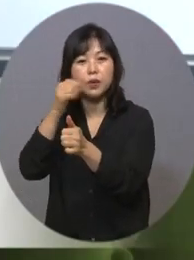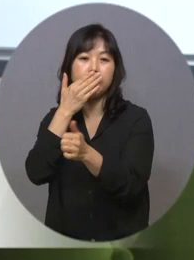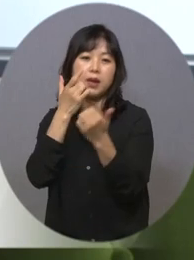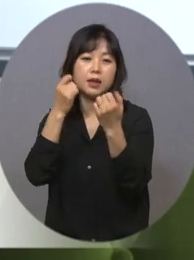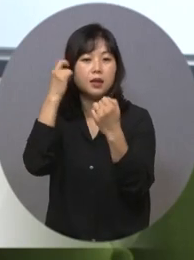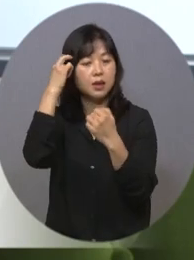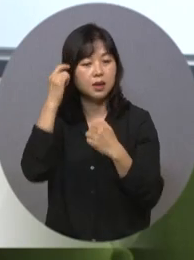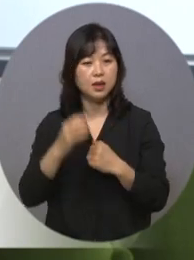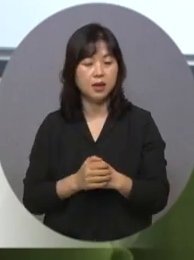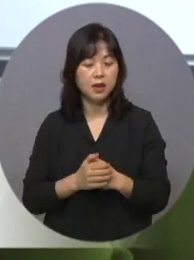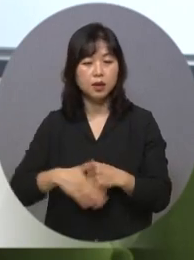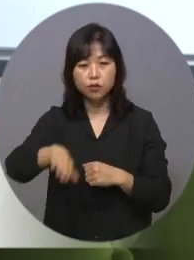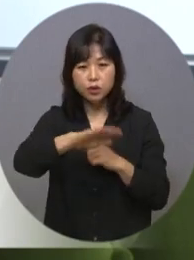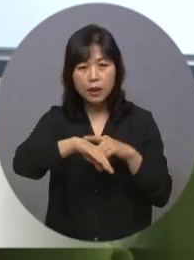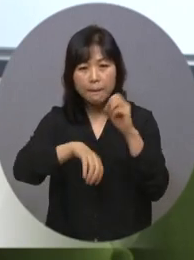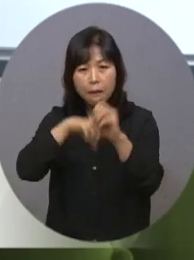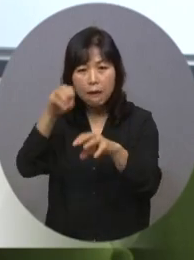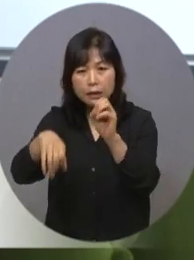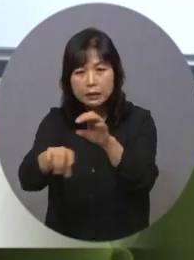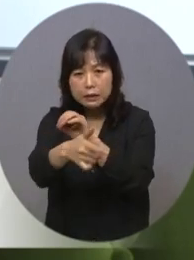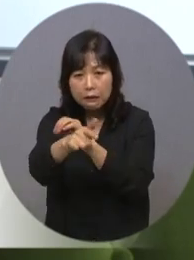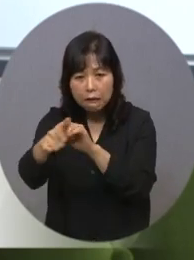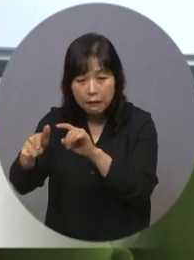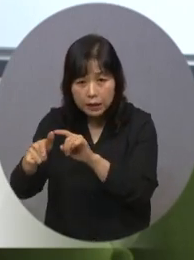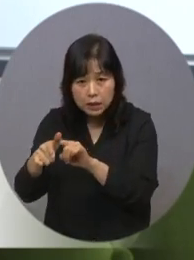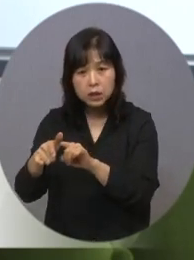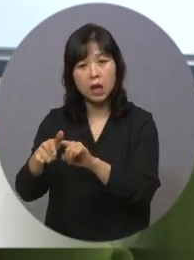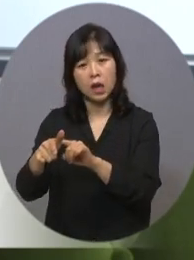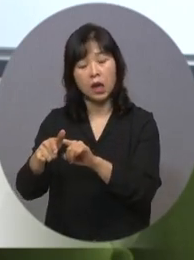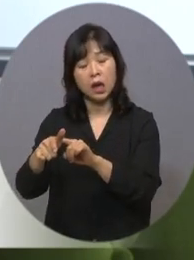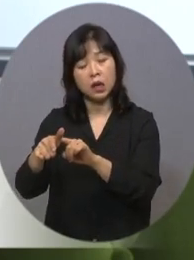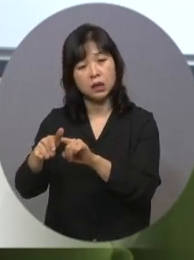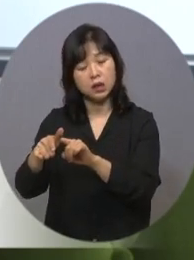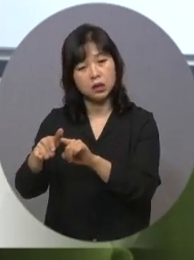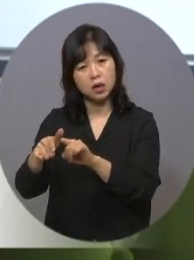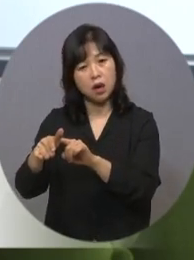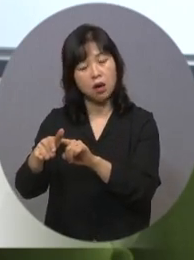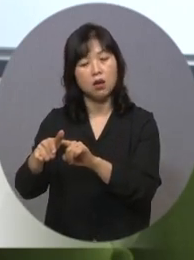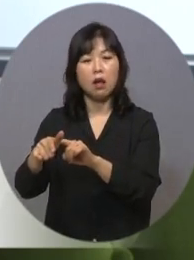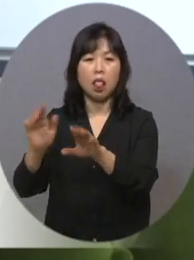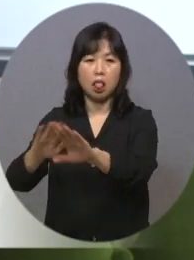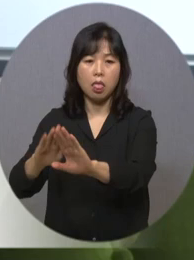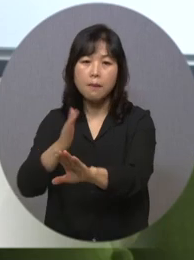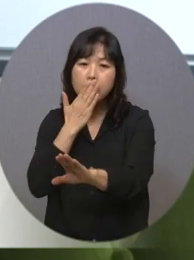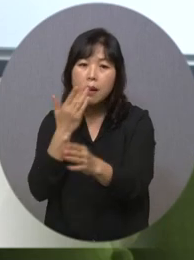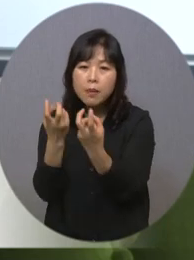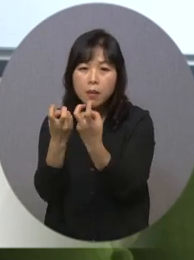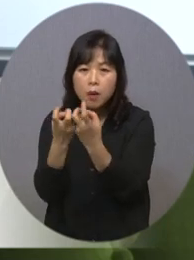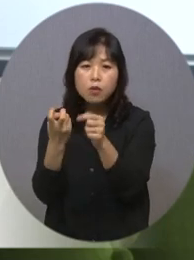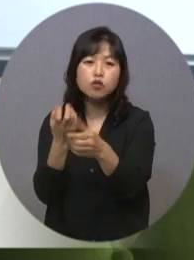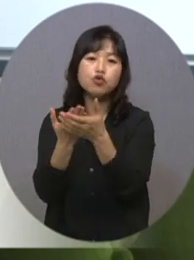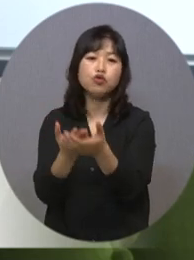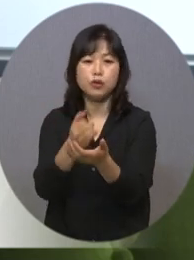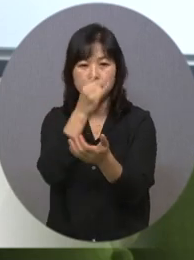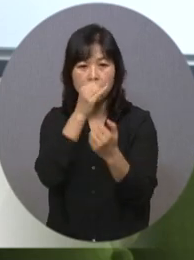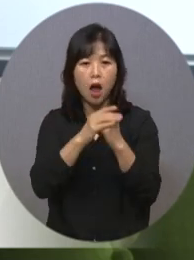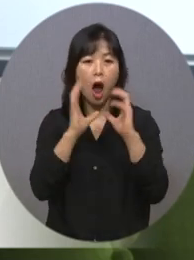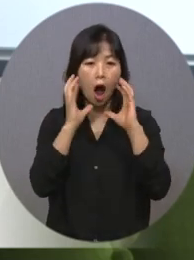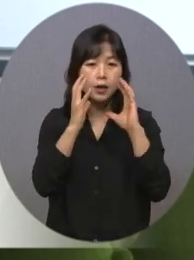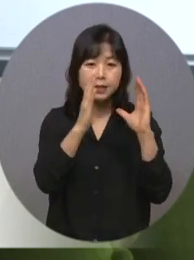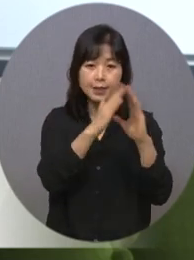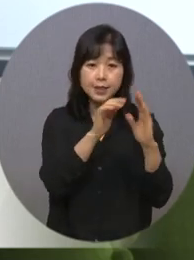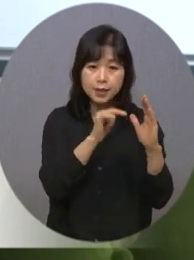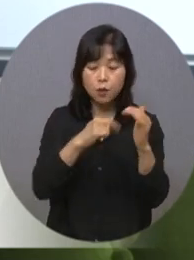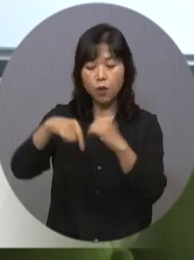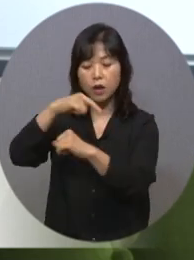우리가 배출하는 쓰레기들을 어떻게 처리하느냐, 네, 이것이 상당히 중요하거든요. 어린이집과 이렇게 환경 문제에